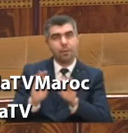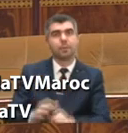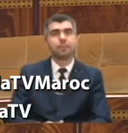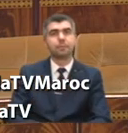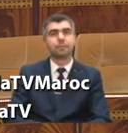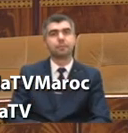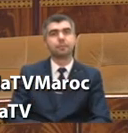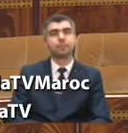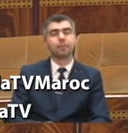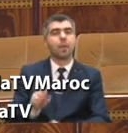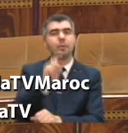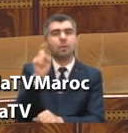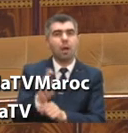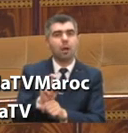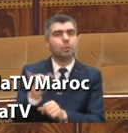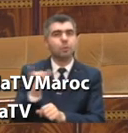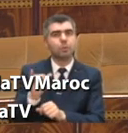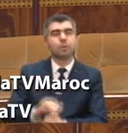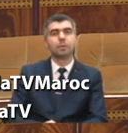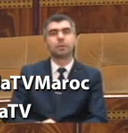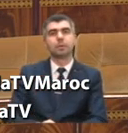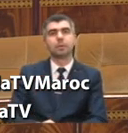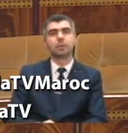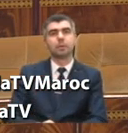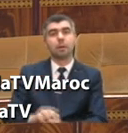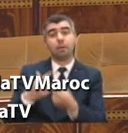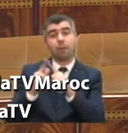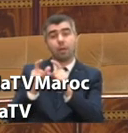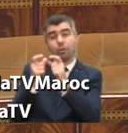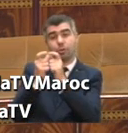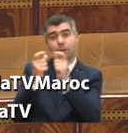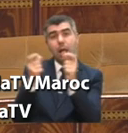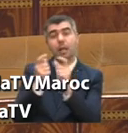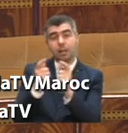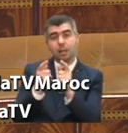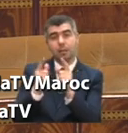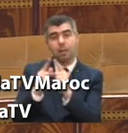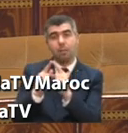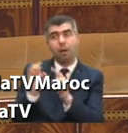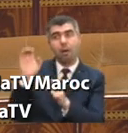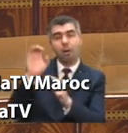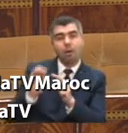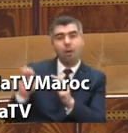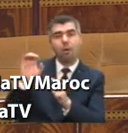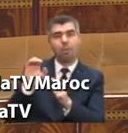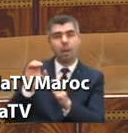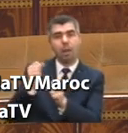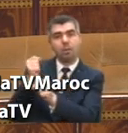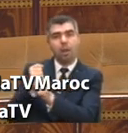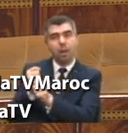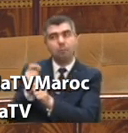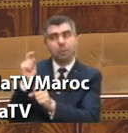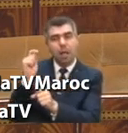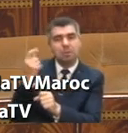فيها. كذلك نسائلكم، ما هي الوضعية بالنسبة للشركات الأجنبية العاملة في المناطق الحرة، وما